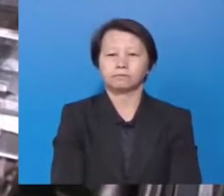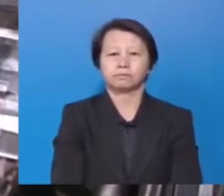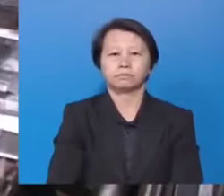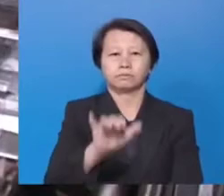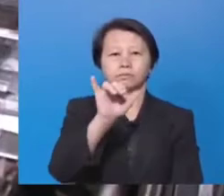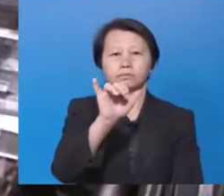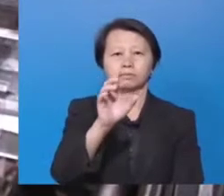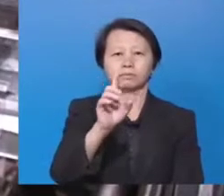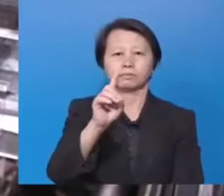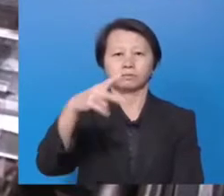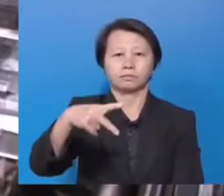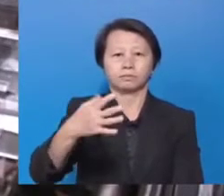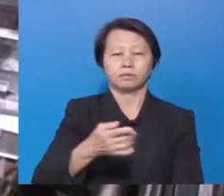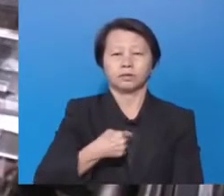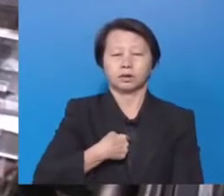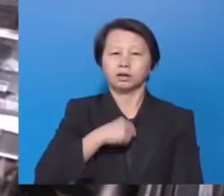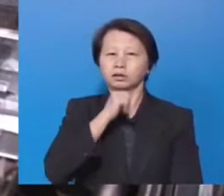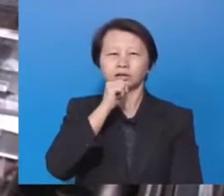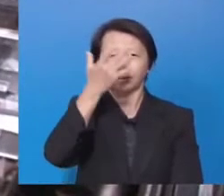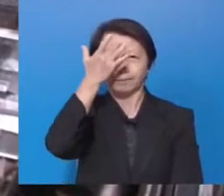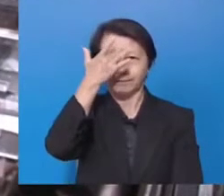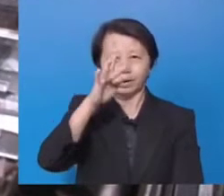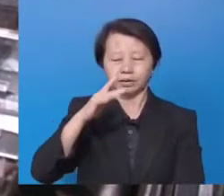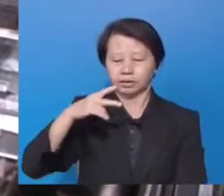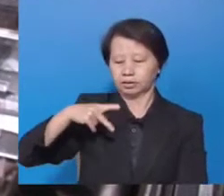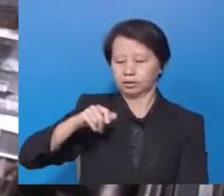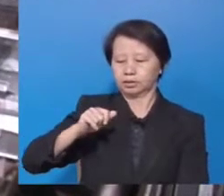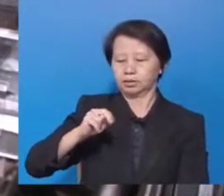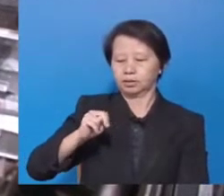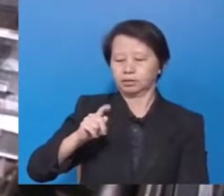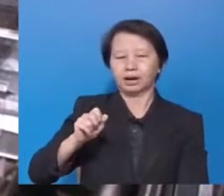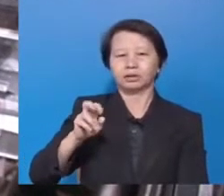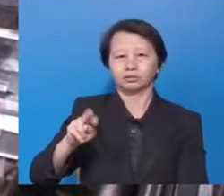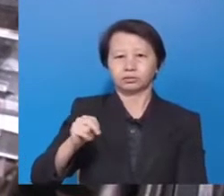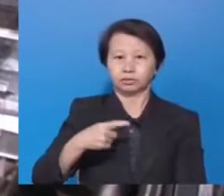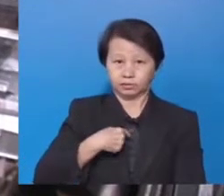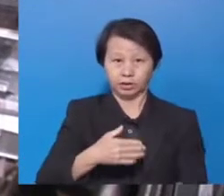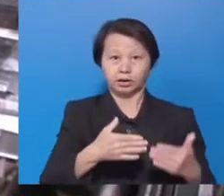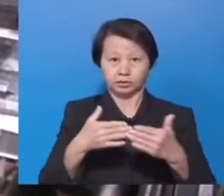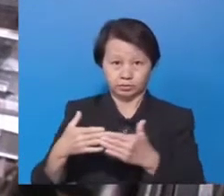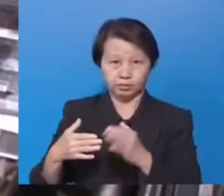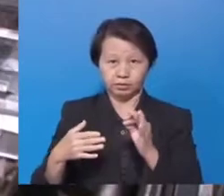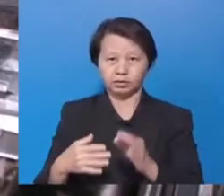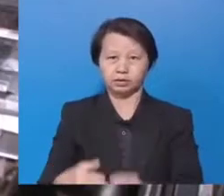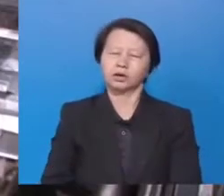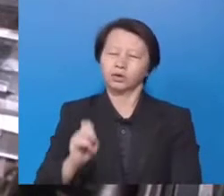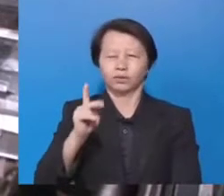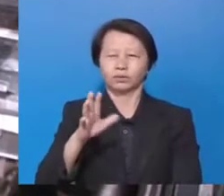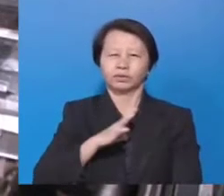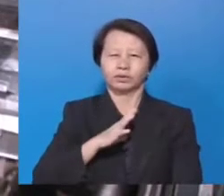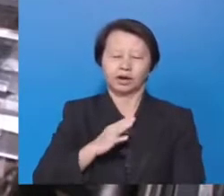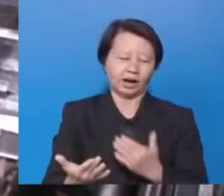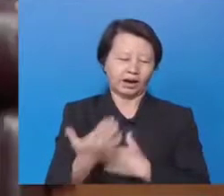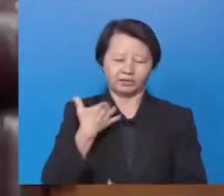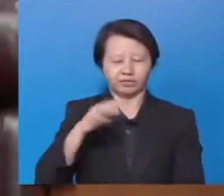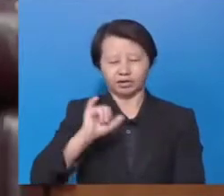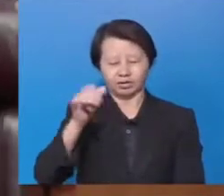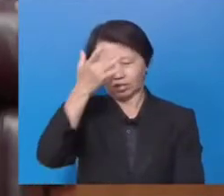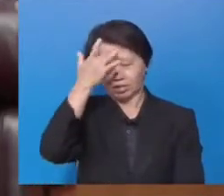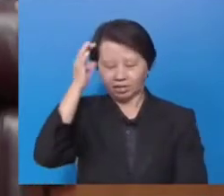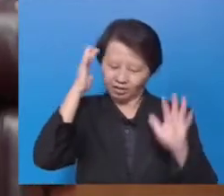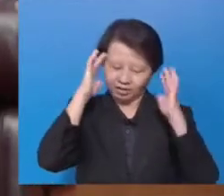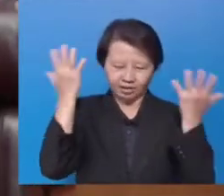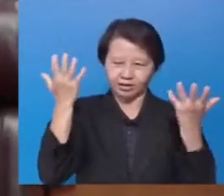kabel2 saya tak pandai main apa Itu pantun apa terus saya akan terus kala pagi ini pun tidak pandai apalah Nanti